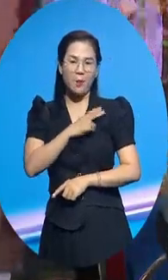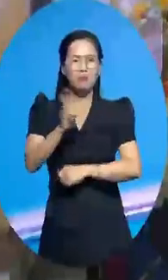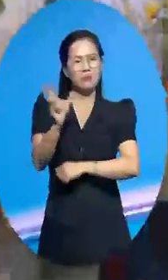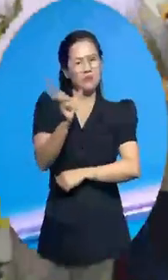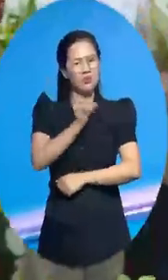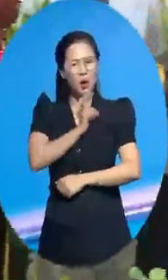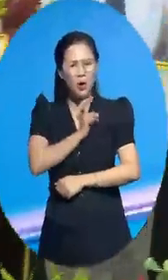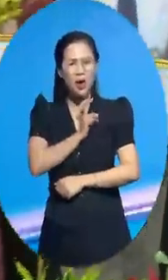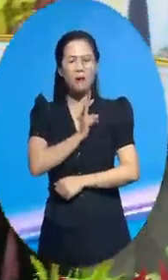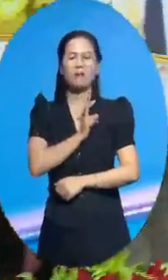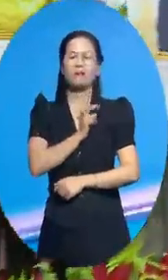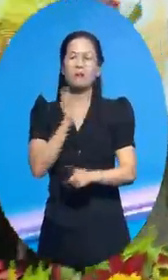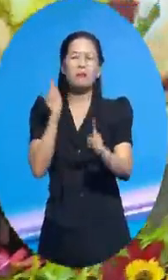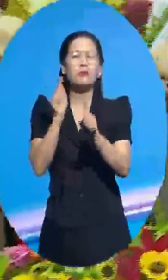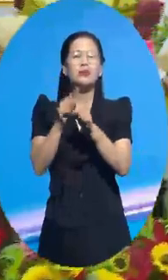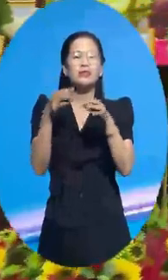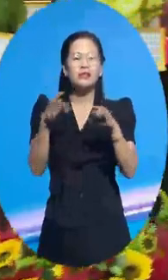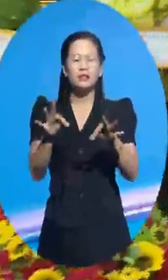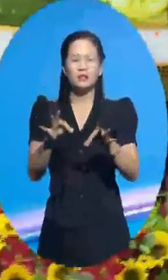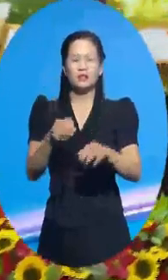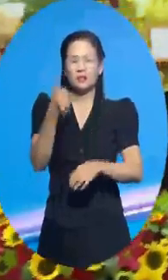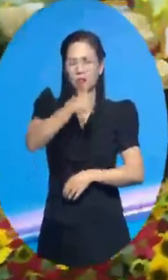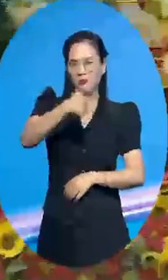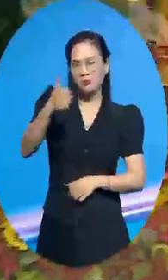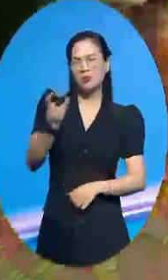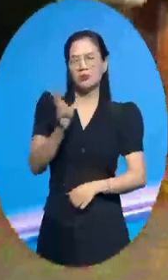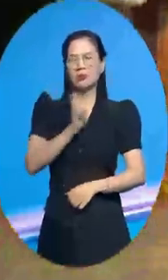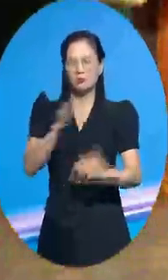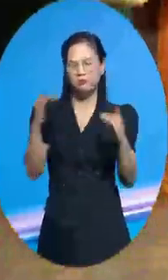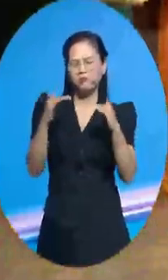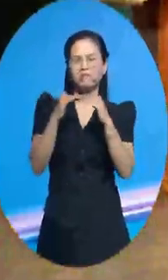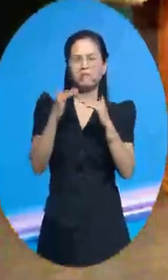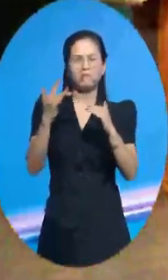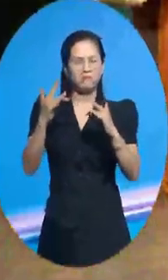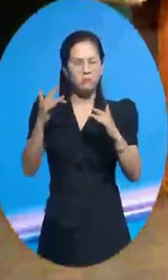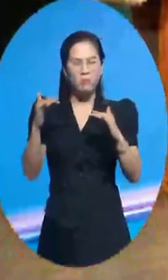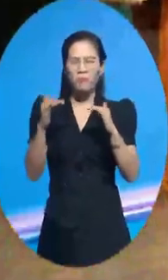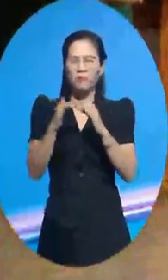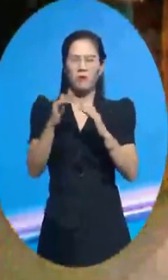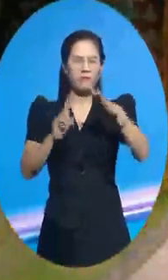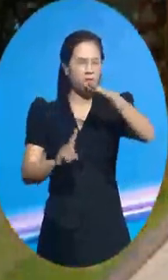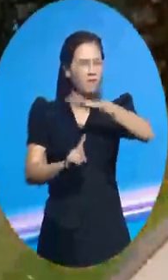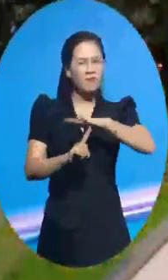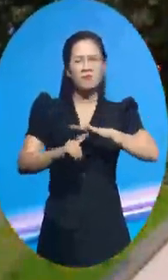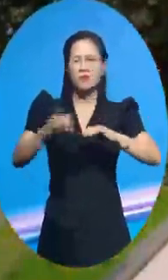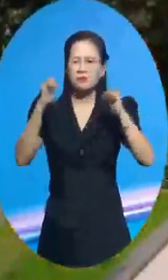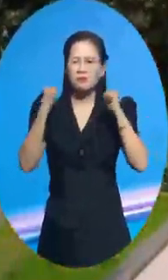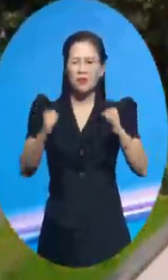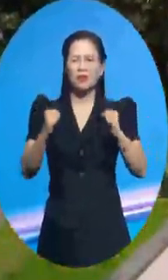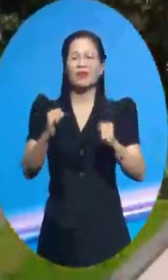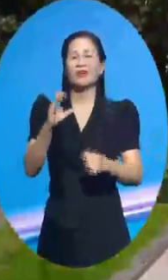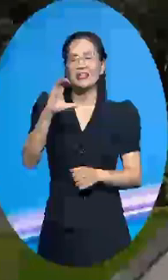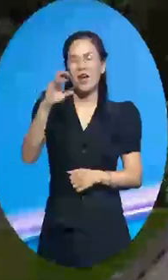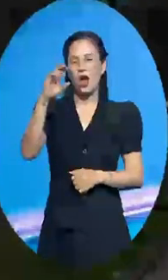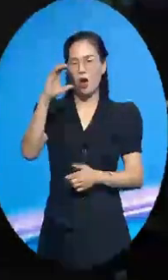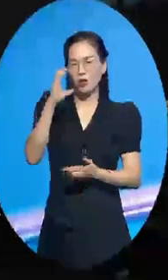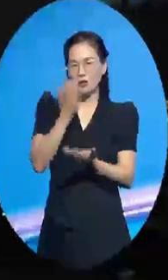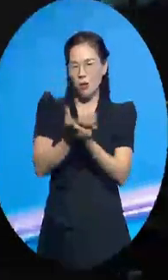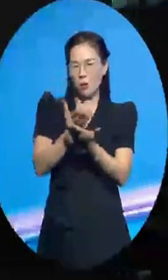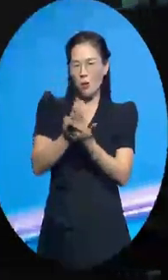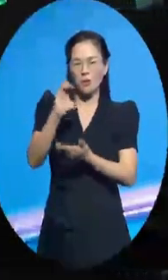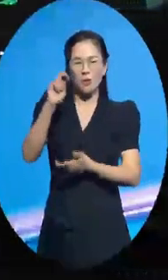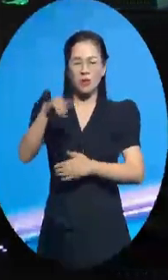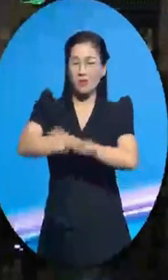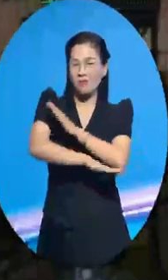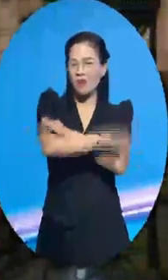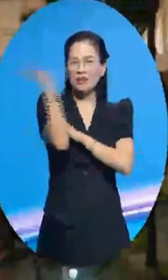tiêu cao cả, dân giàu, nước mạnh, dân chủ, công bằng, văn minh, vững bước đi lên chủ nghĩa xã hội, xây dựng thành phố Hồ Chí Minh phát